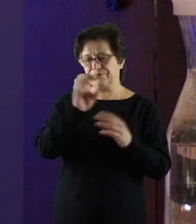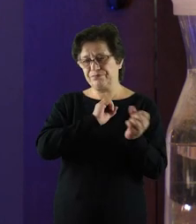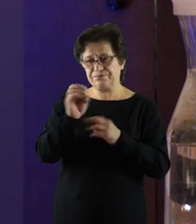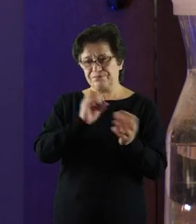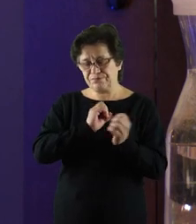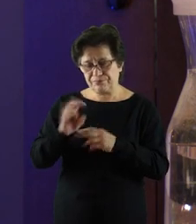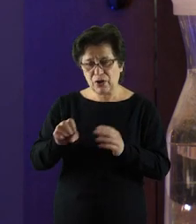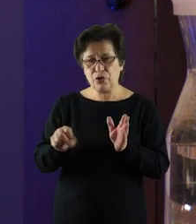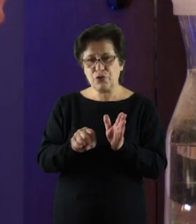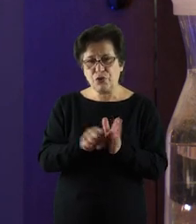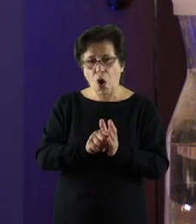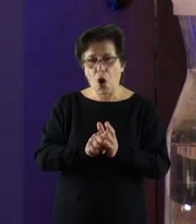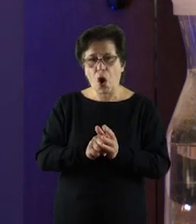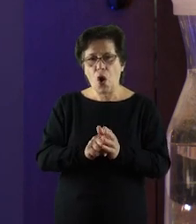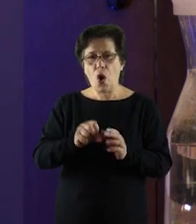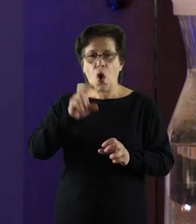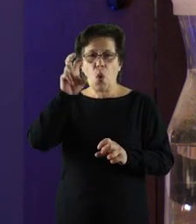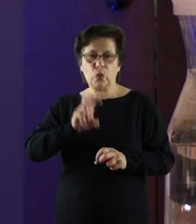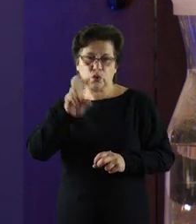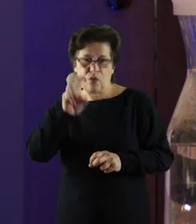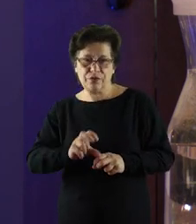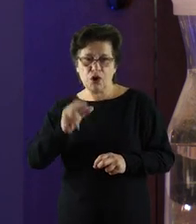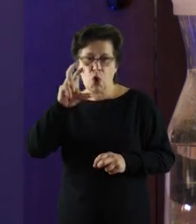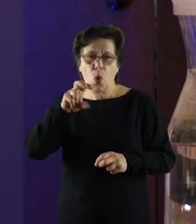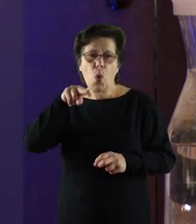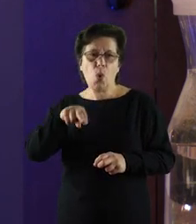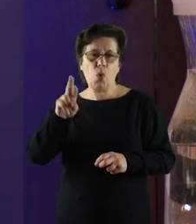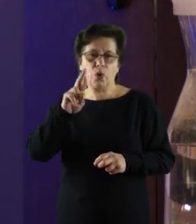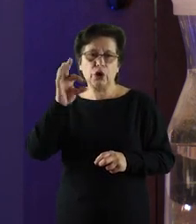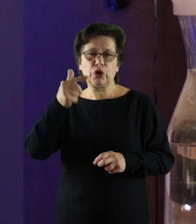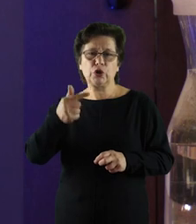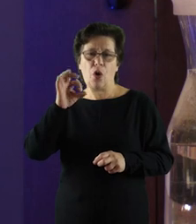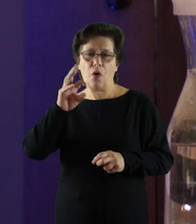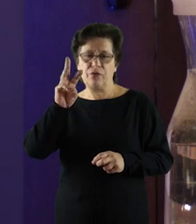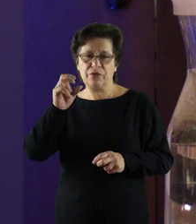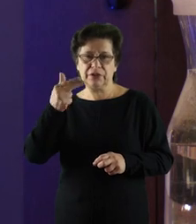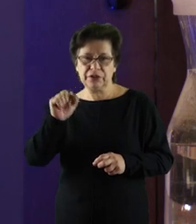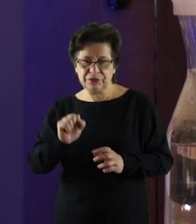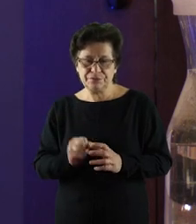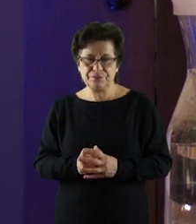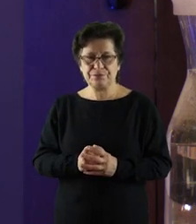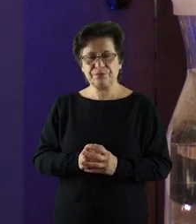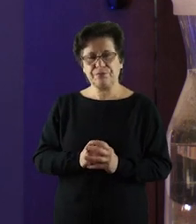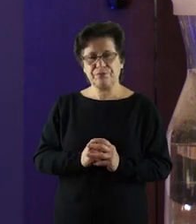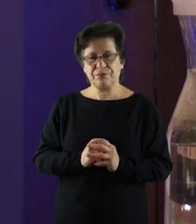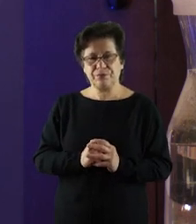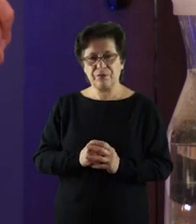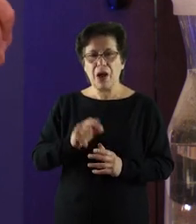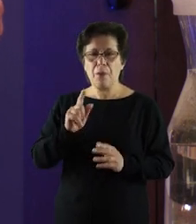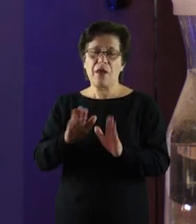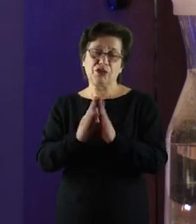się tymi powieściami, opowiadaniami, wierszami, tomami specjaliści. Potem oczywiście